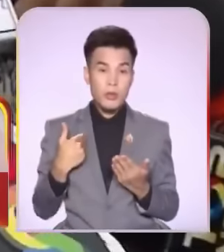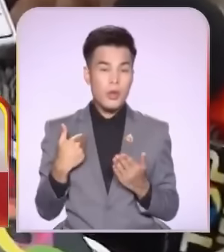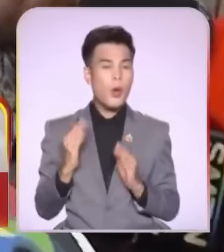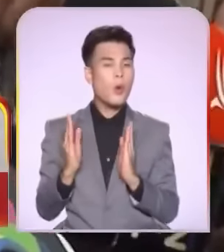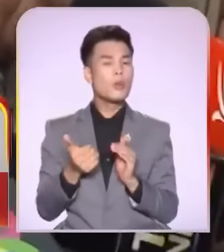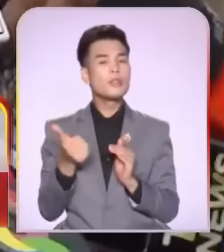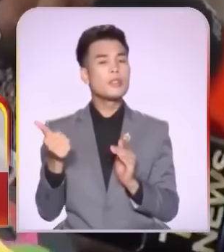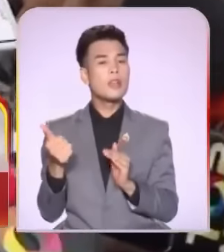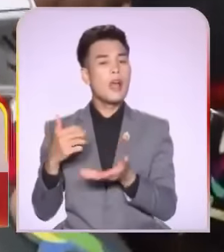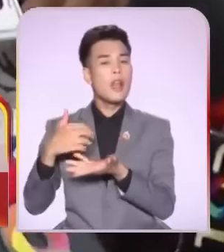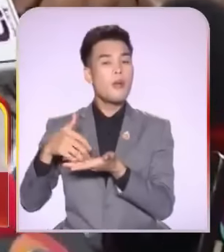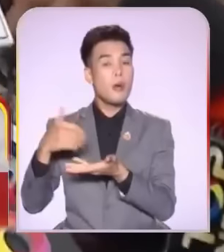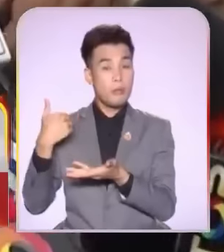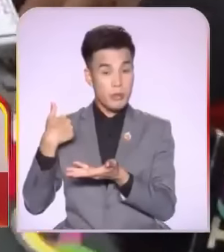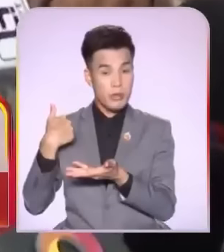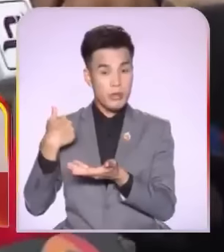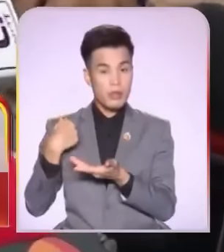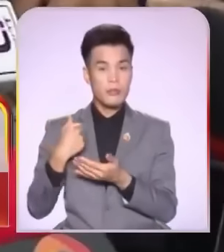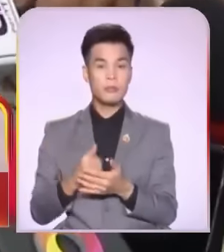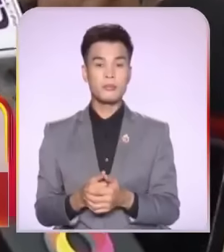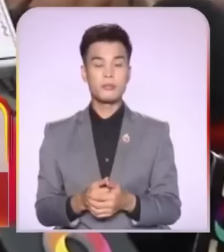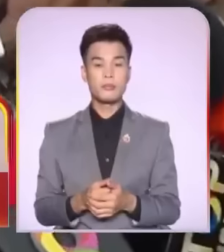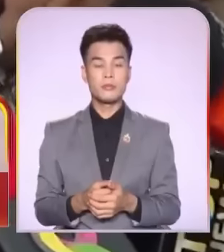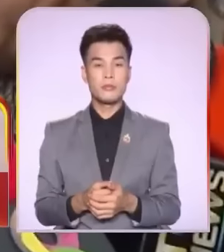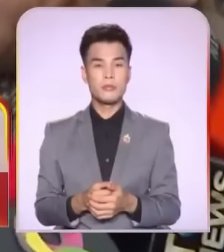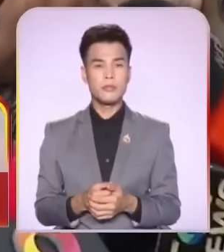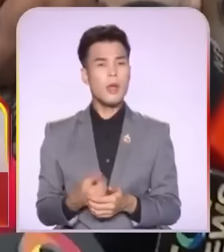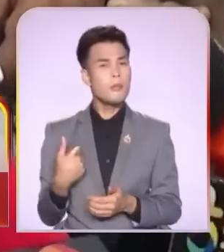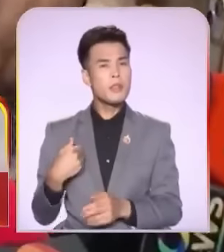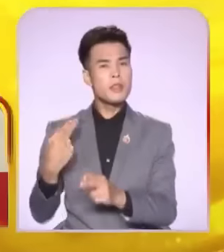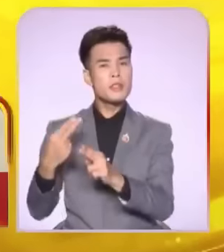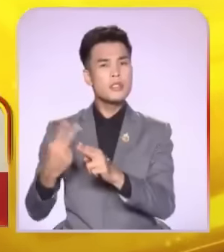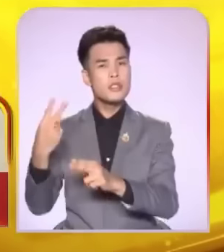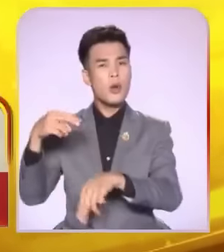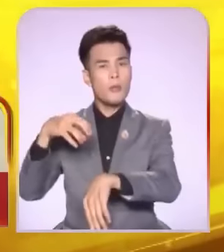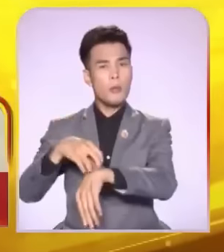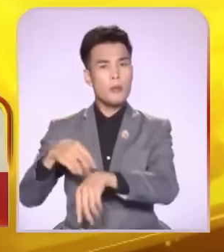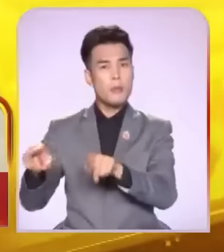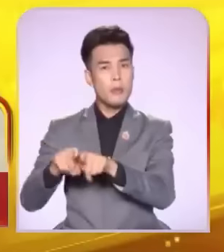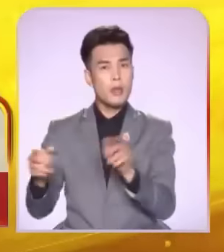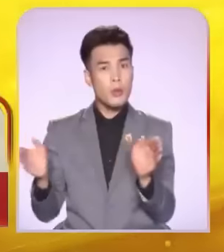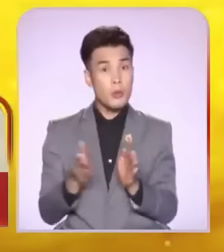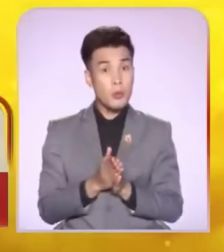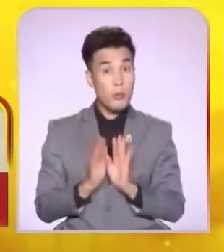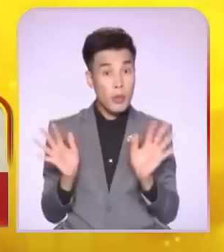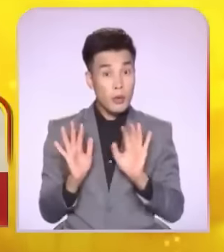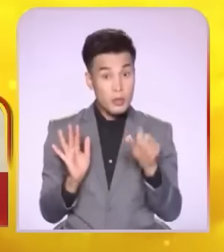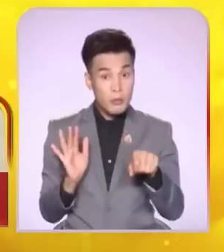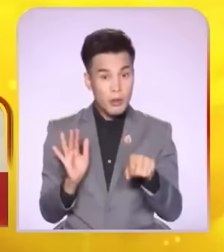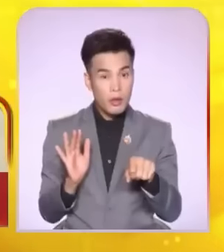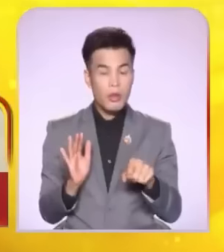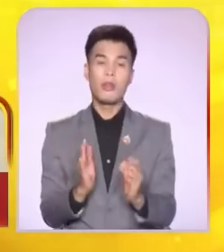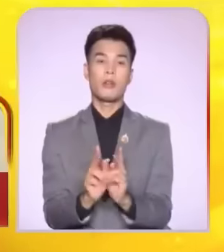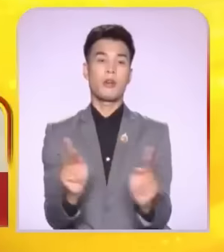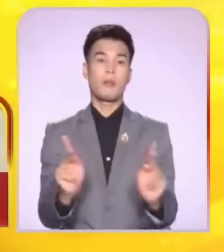างท่านบอกเราให้ฟังว่า แต่ไม่มีคำว่าเห็นมีคนบอกว่าจะไม่ให้มีตระกูลวงสุวรรณในรัฐบาลคุณอุ้งอิงนี่จริงไหมคะ อันนี้ต้องแล้วแ